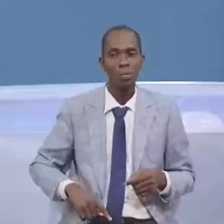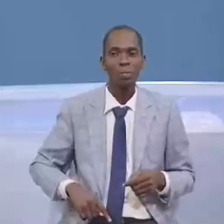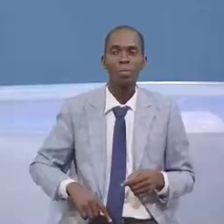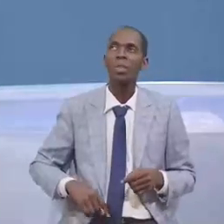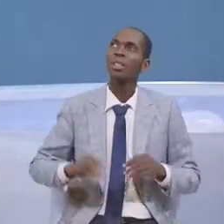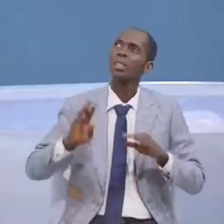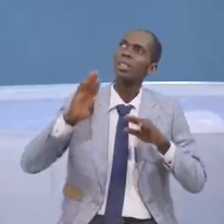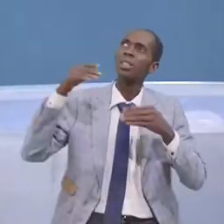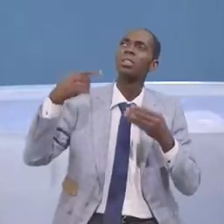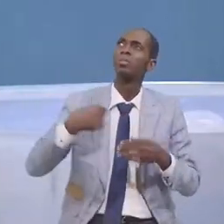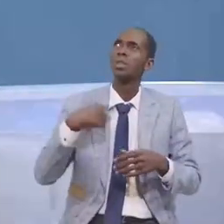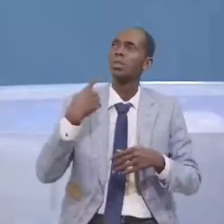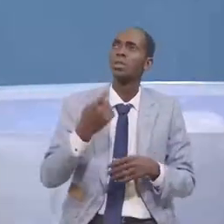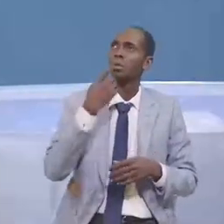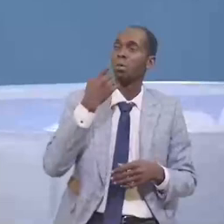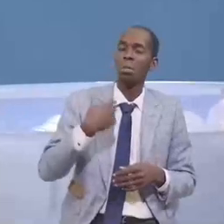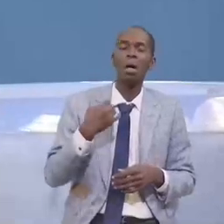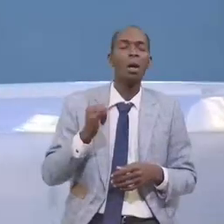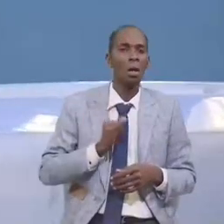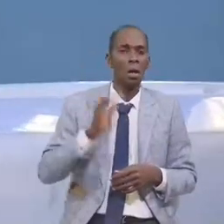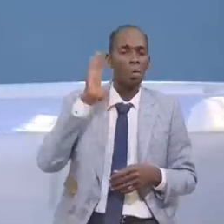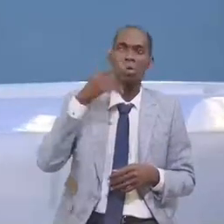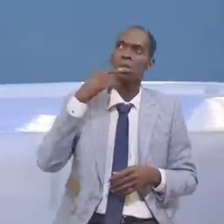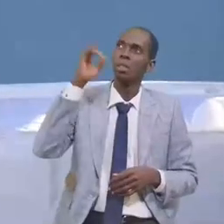donne-moi le commandement, je dirai oui.